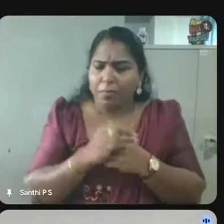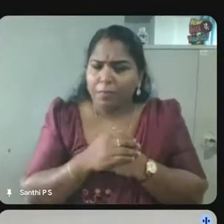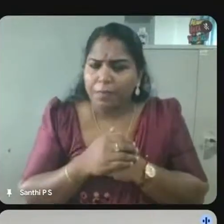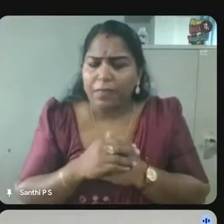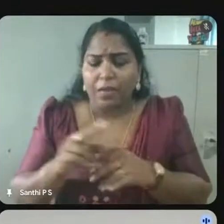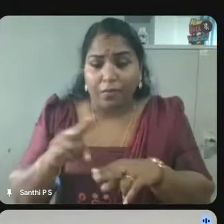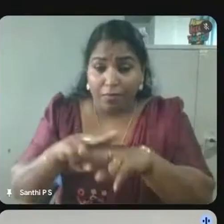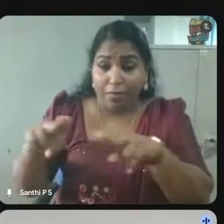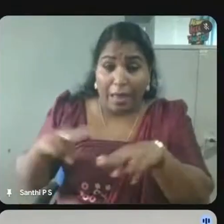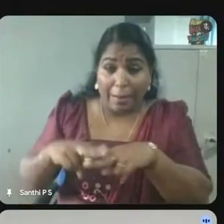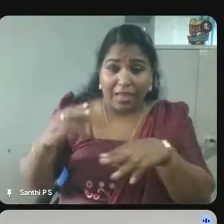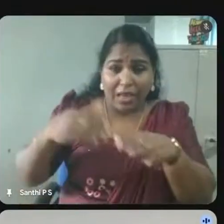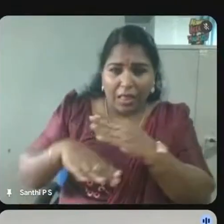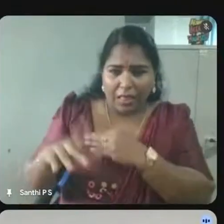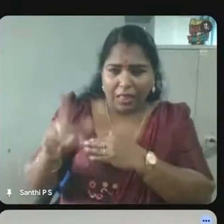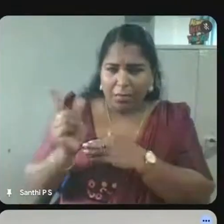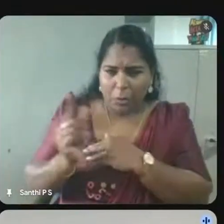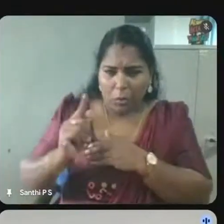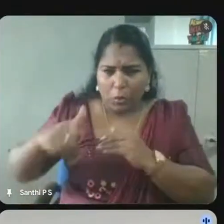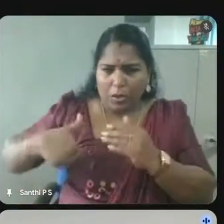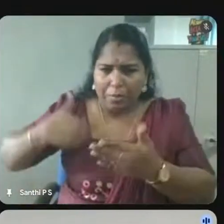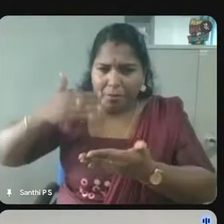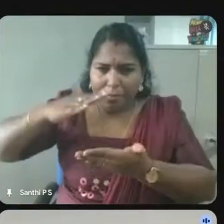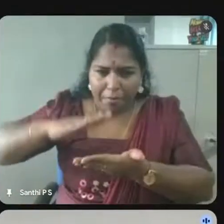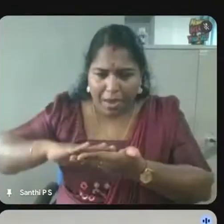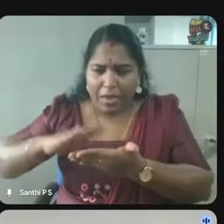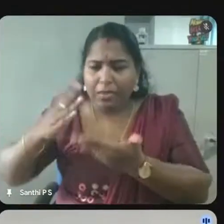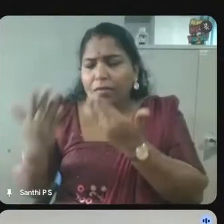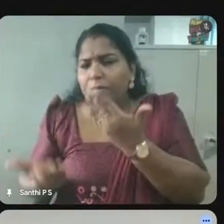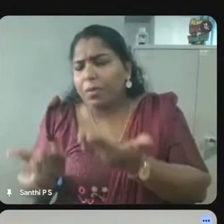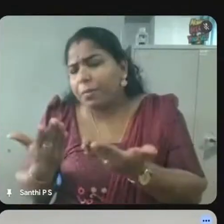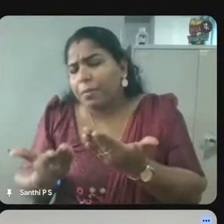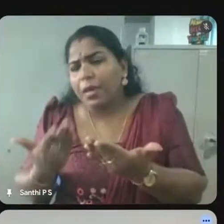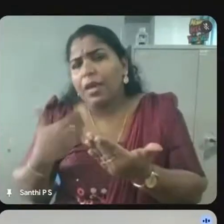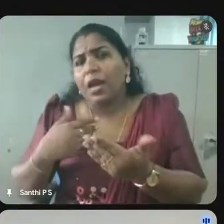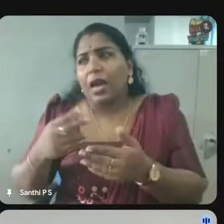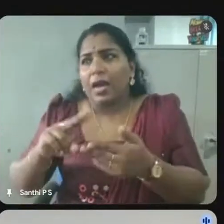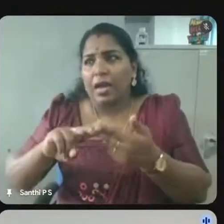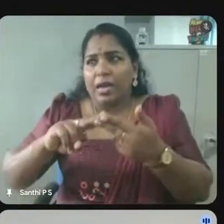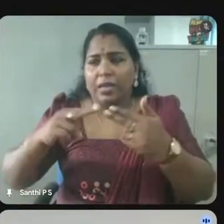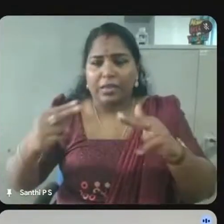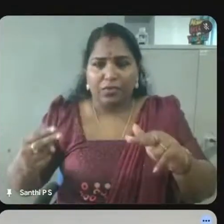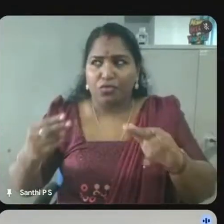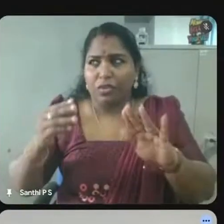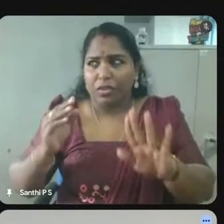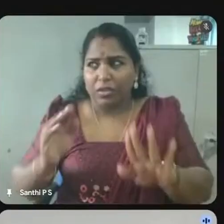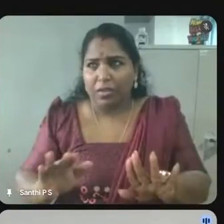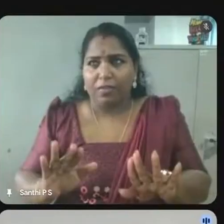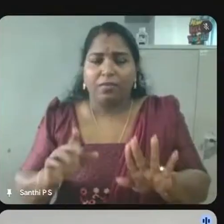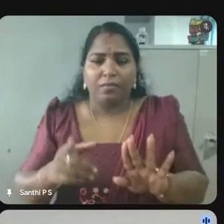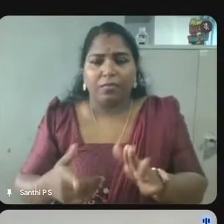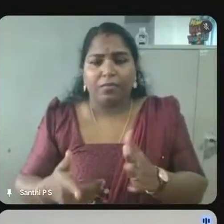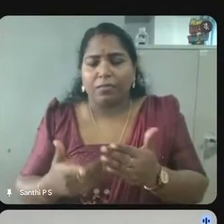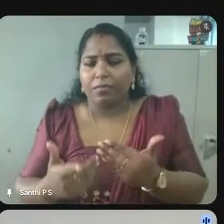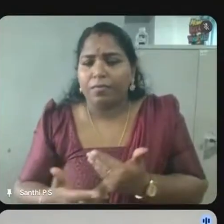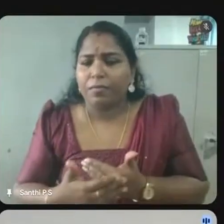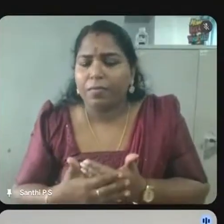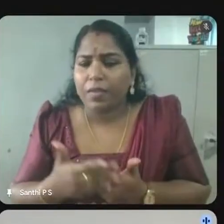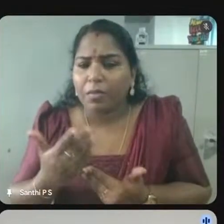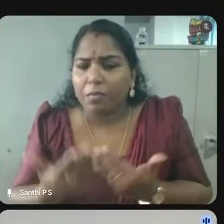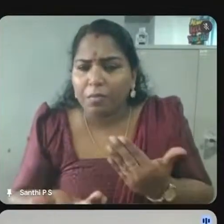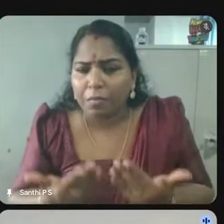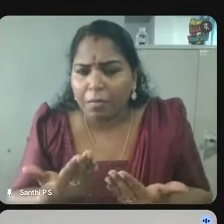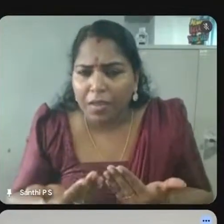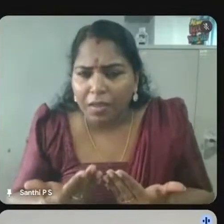കല്യാണം കഴിക്കുകയാണെങ്കിൽ ആ റിസസീവ് ജീനായിട്ട് അത് മാനിഫെസ്റ്റ് ചെയ്ത് വരാം കുട്ടികളിൽ. അല്ലെങ്കിൽ പെട്ടെന്നൊരു മ്യൂട്ടേഷൻ നടന്നും